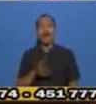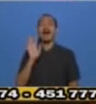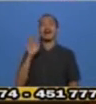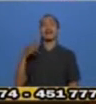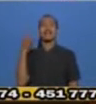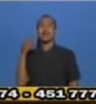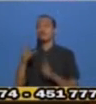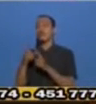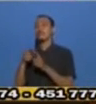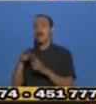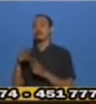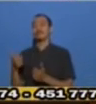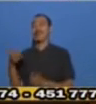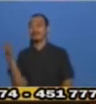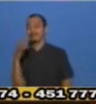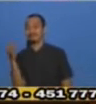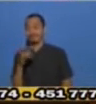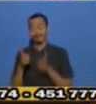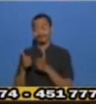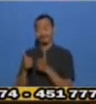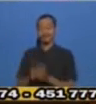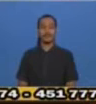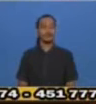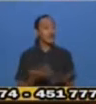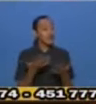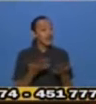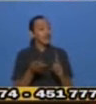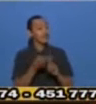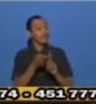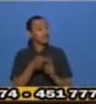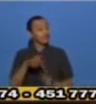ya. Jadi seperti apa saat ini teman-teman yang